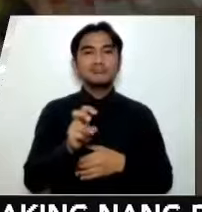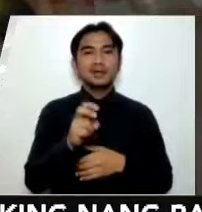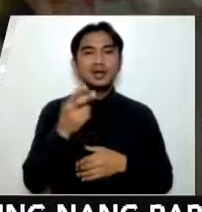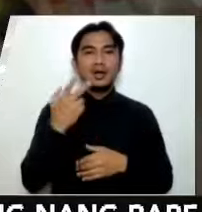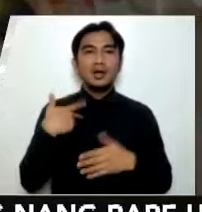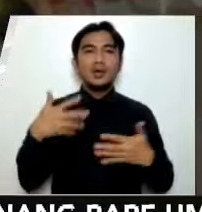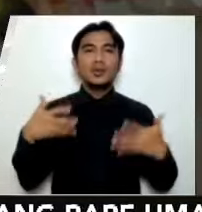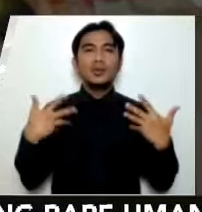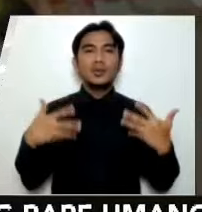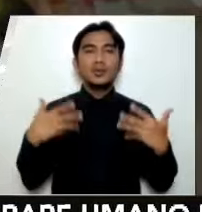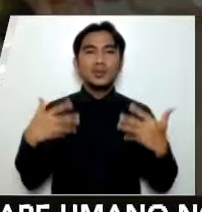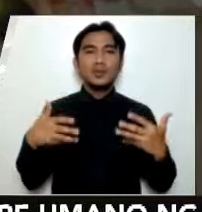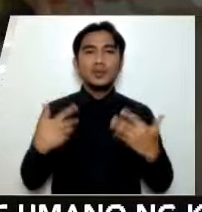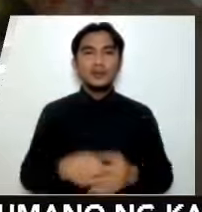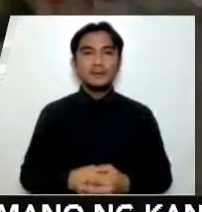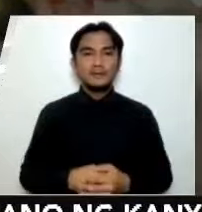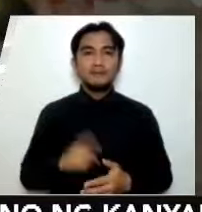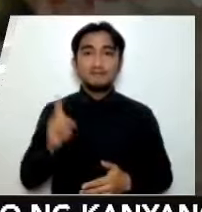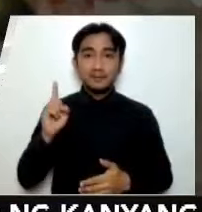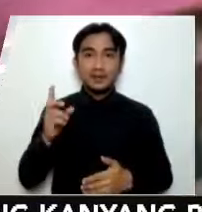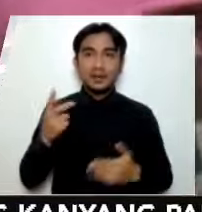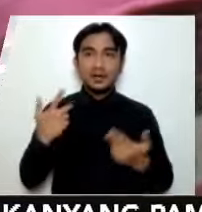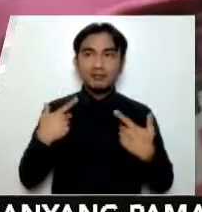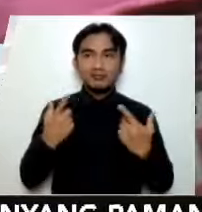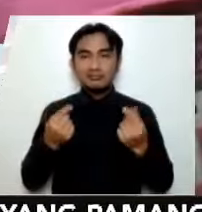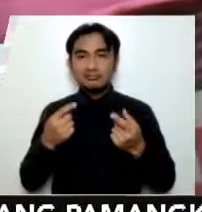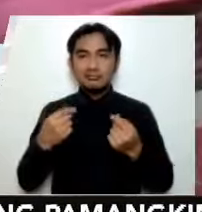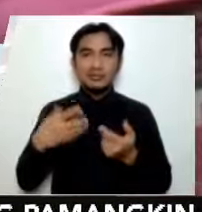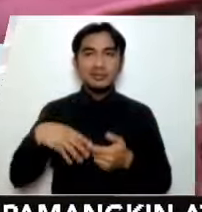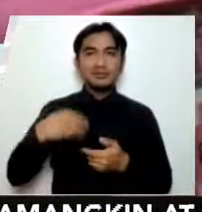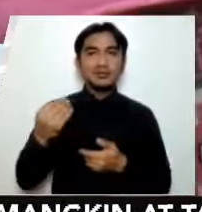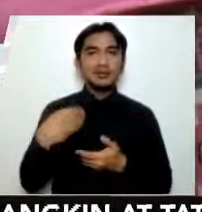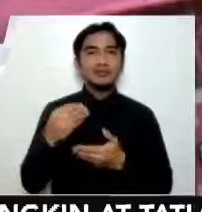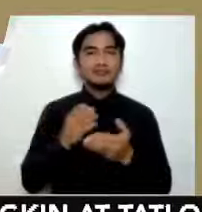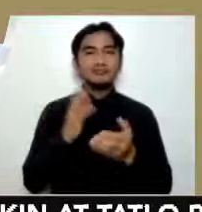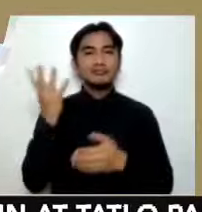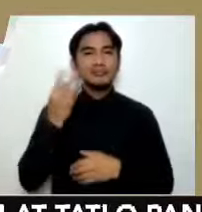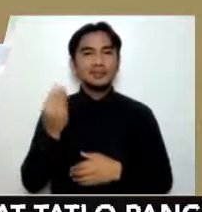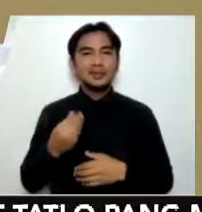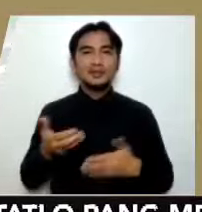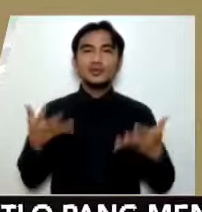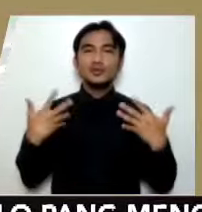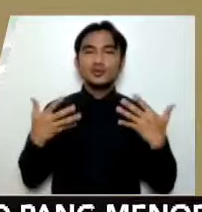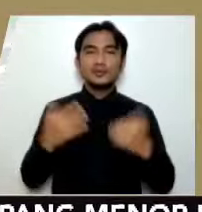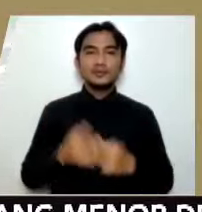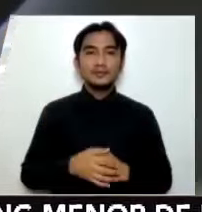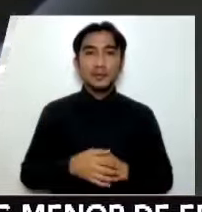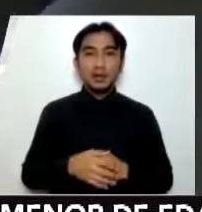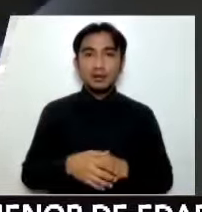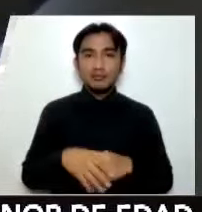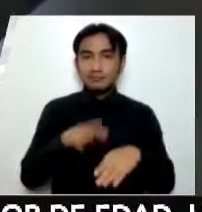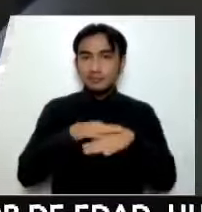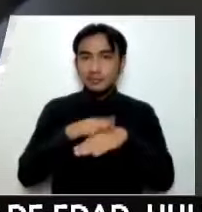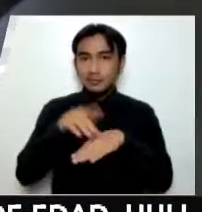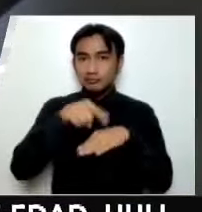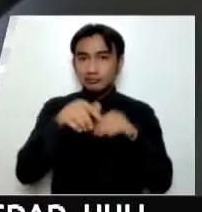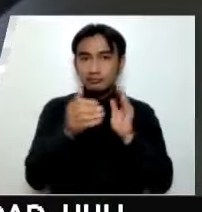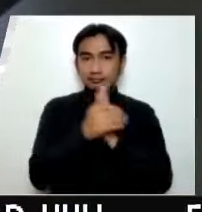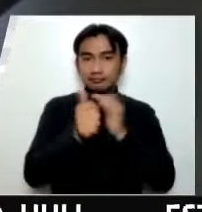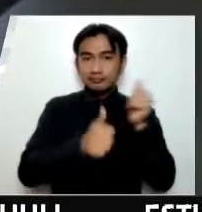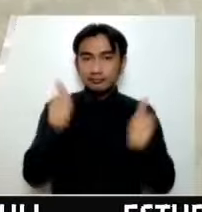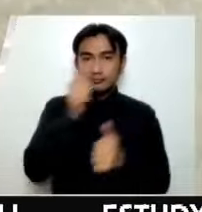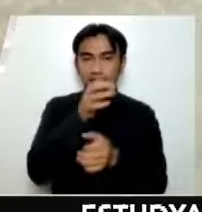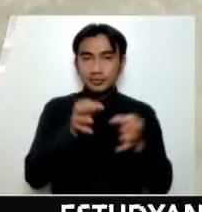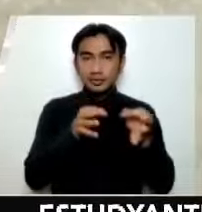sa Batangas pang palamig palamig ganyan babala ng eksperto ang mga may pre-existing conditions tulad ng mataas na blood